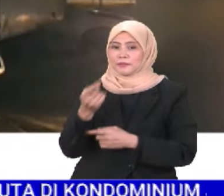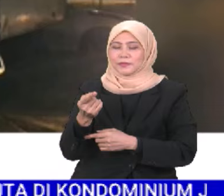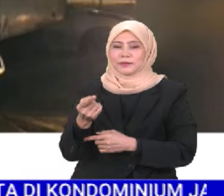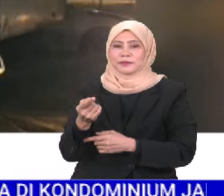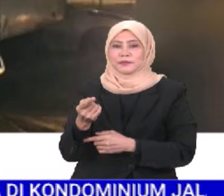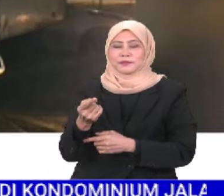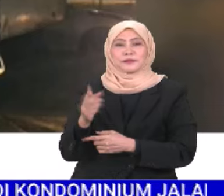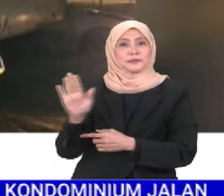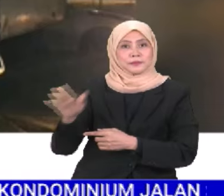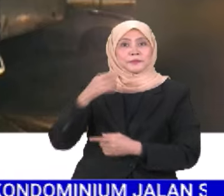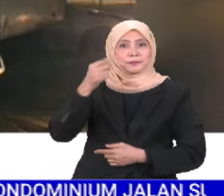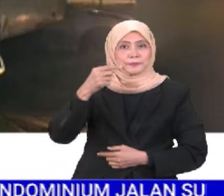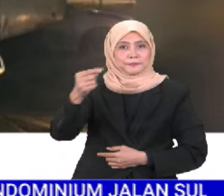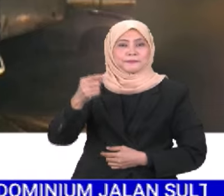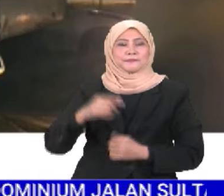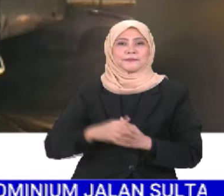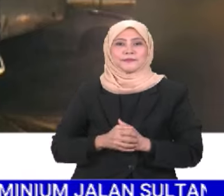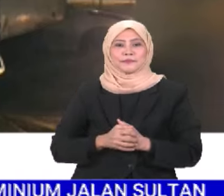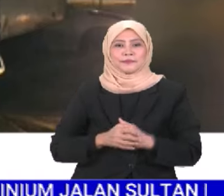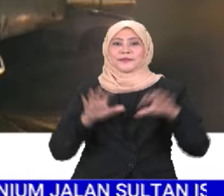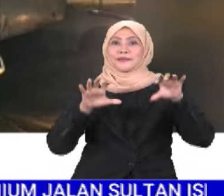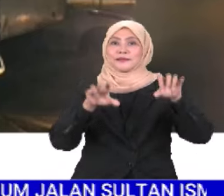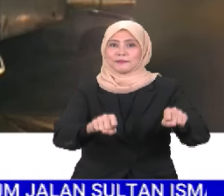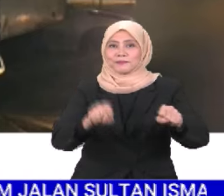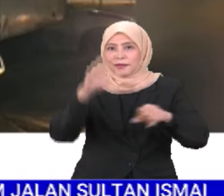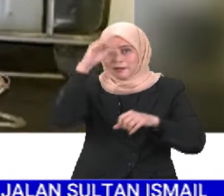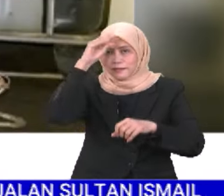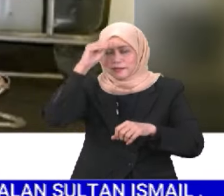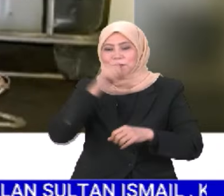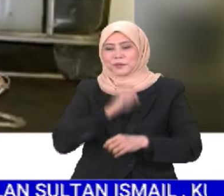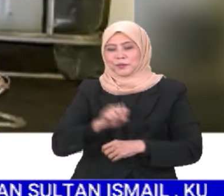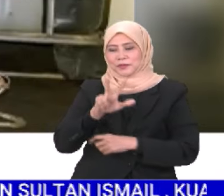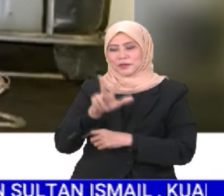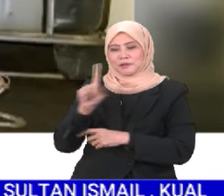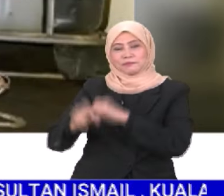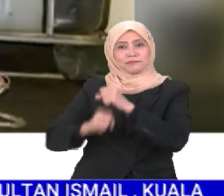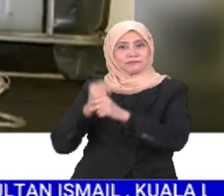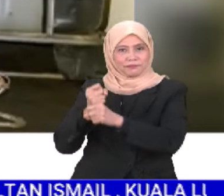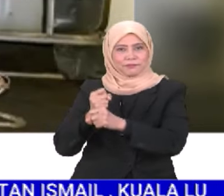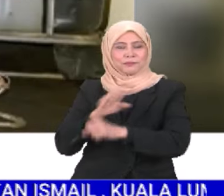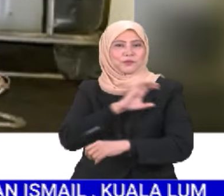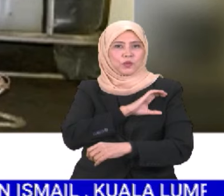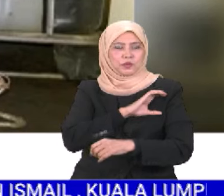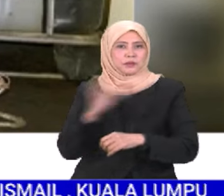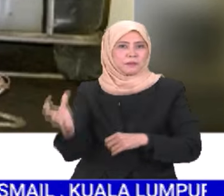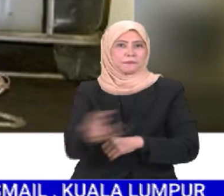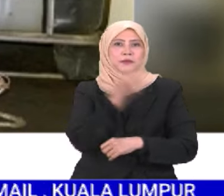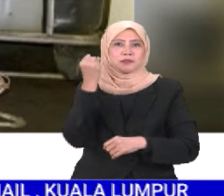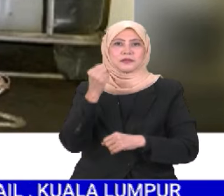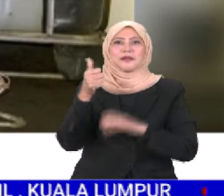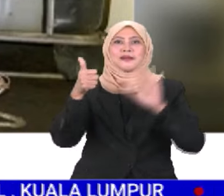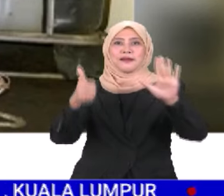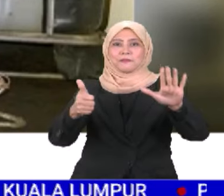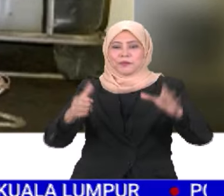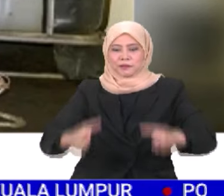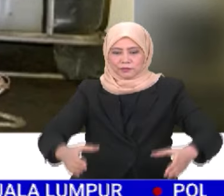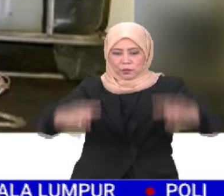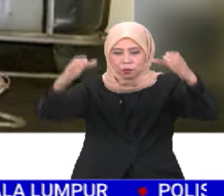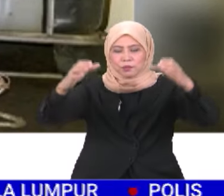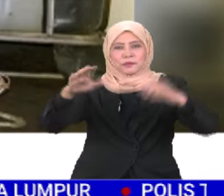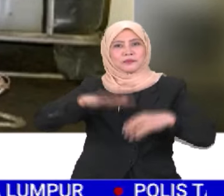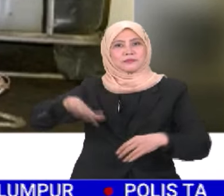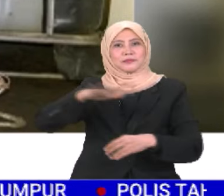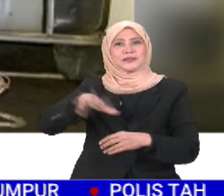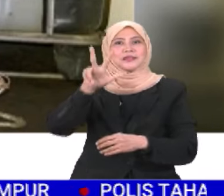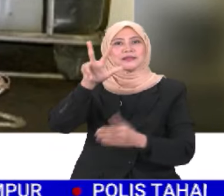dalam kenyataannya berkata lain tangkapan lelaki berusia 31 tahun itu Polisi truk merampas 6 ton berisi kira-kira